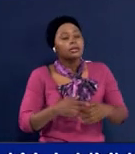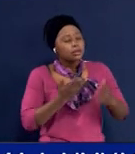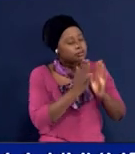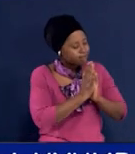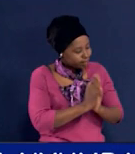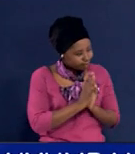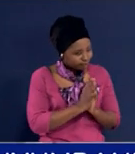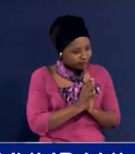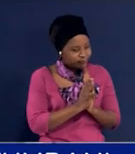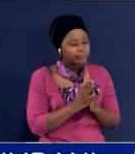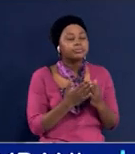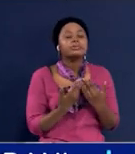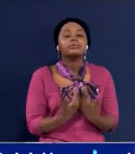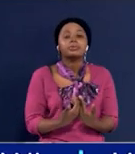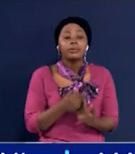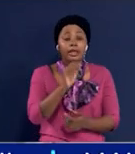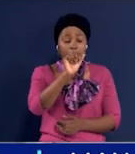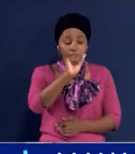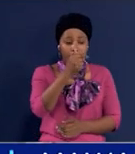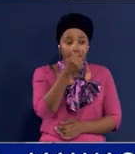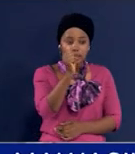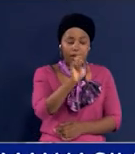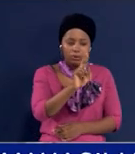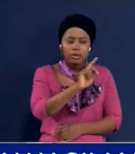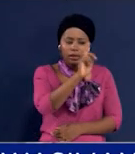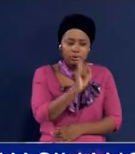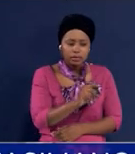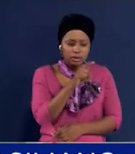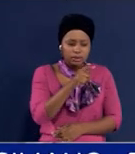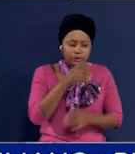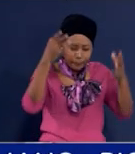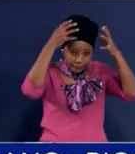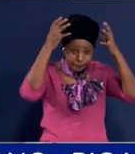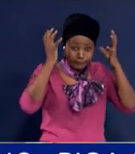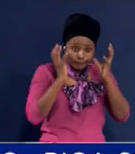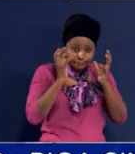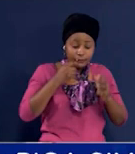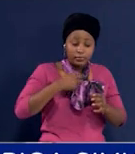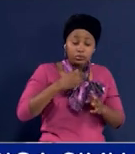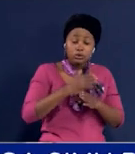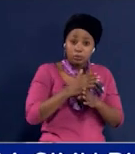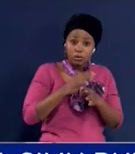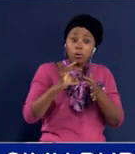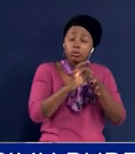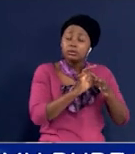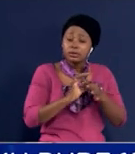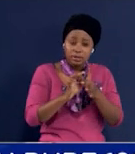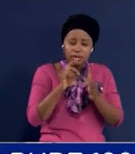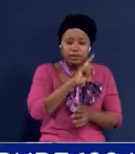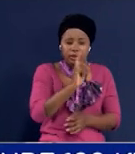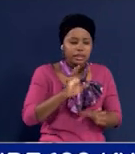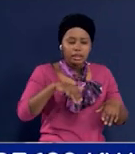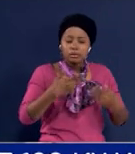Na Hatau anauliza kwamba hizi helmeti za pikipiki ambazo tunazivaa kwa kushirikiana, je,